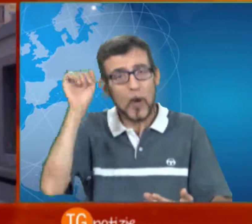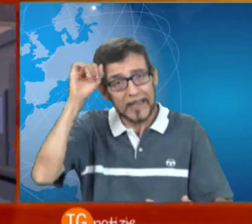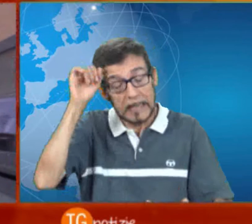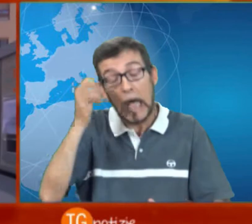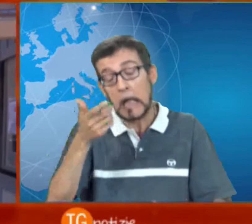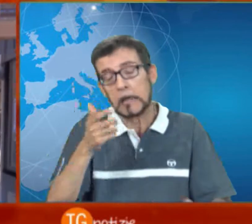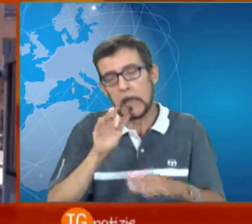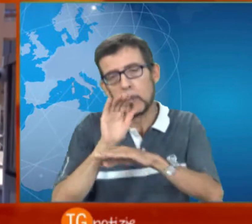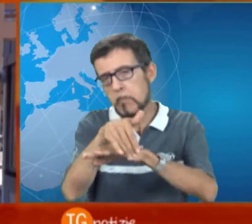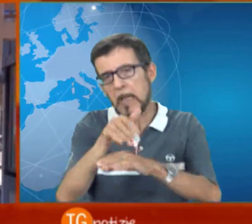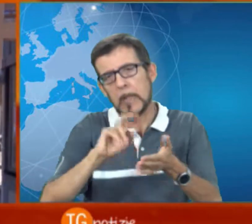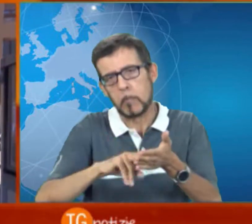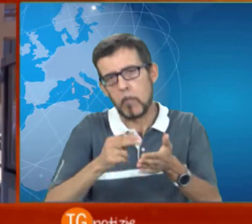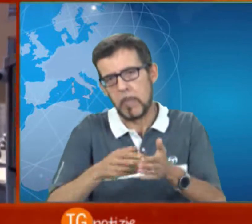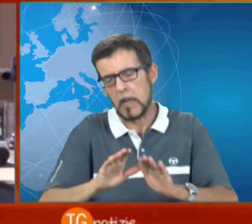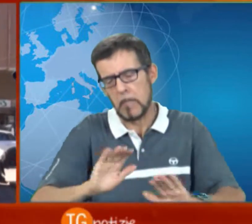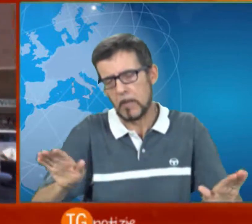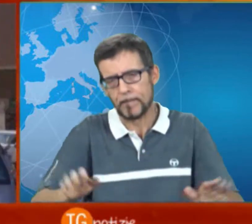situazione.